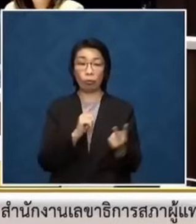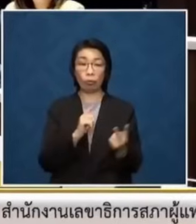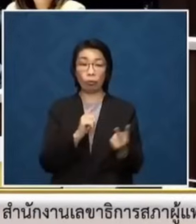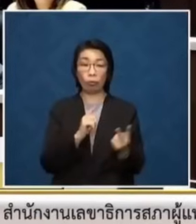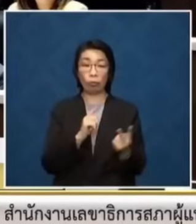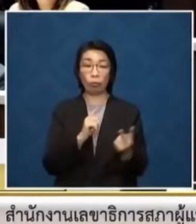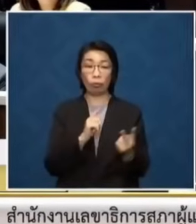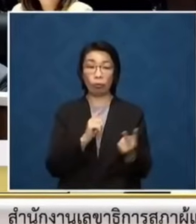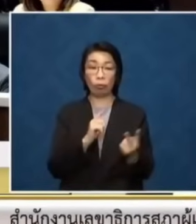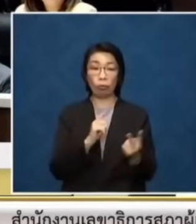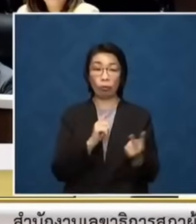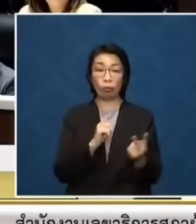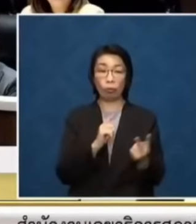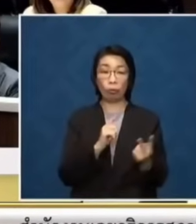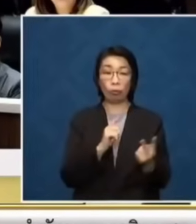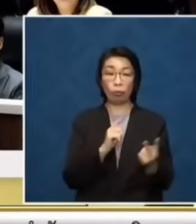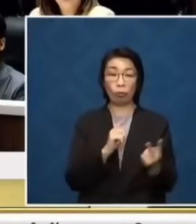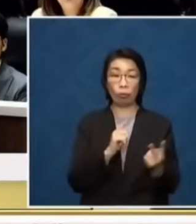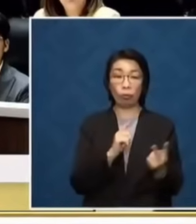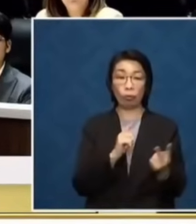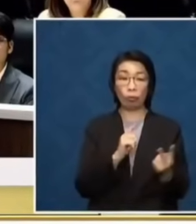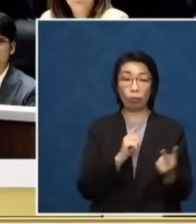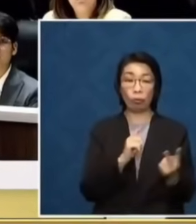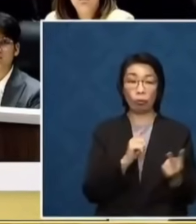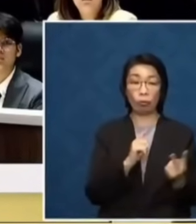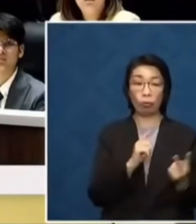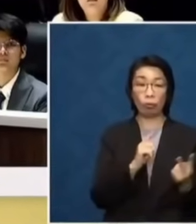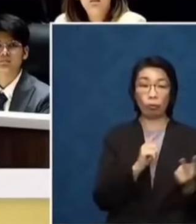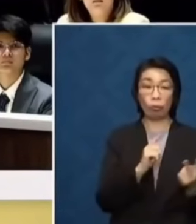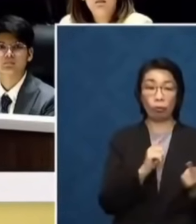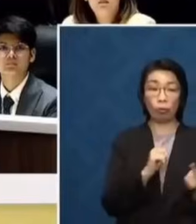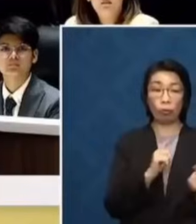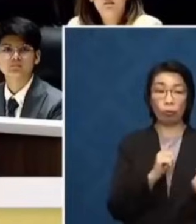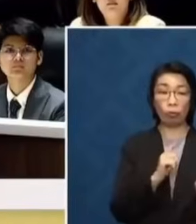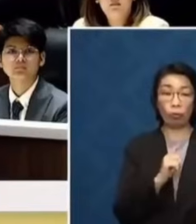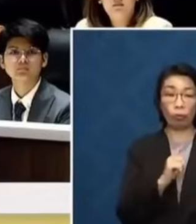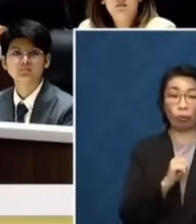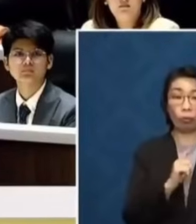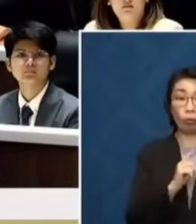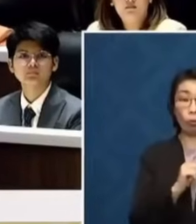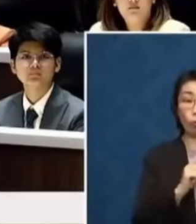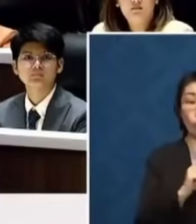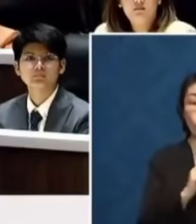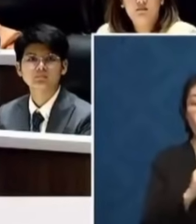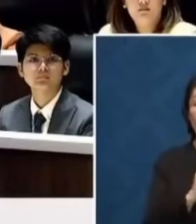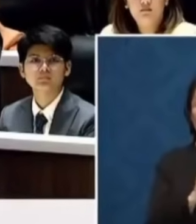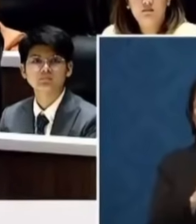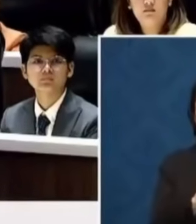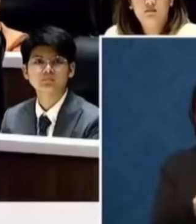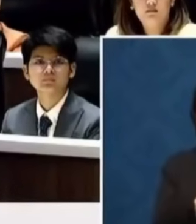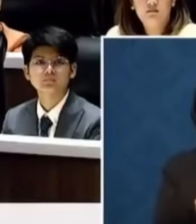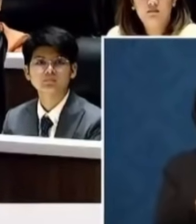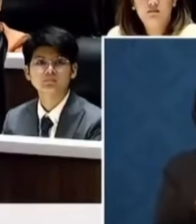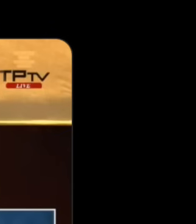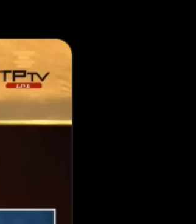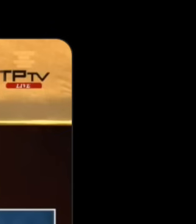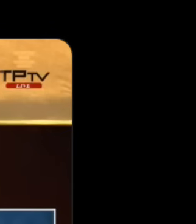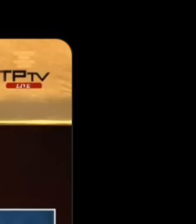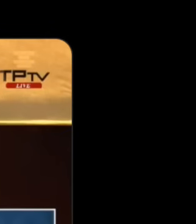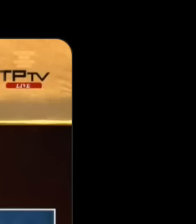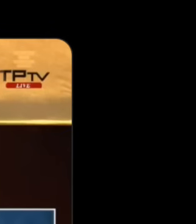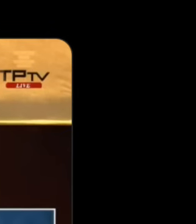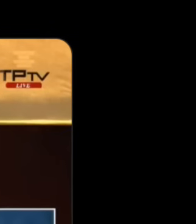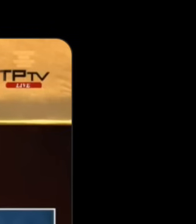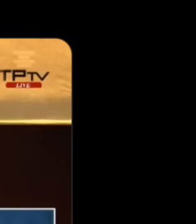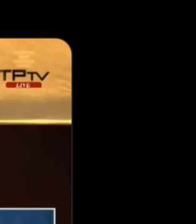กทั้งรัฐมนตรีเป็นอย่างไรปฏิพัฒน์สันติพาดาจัดไปให้เลยทันทีแจ้งให้ทราบในที่ประ